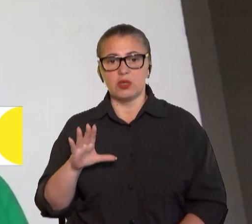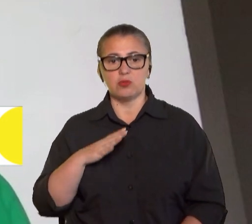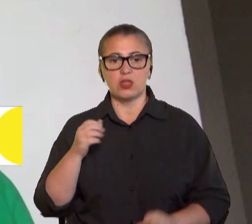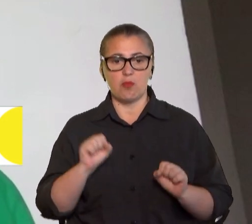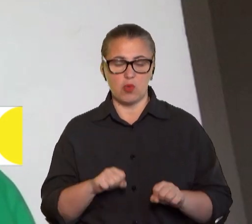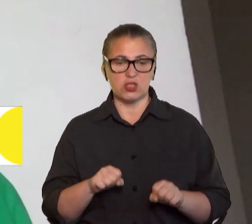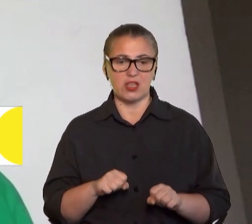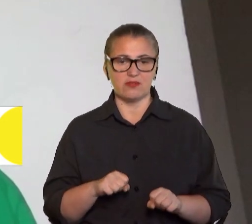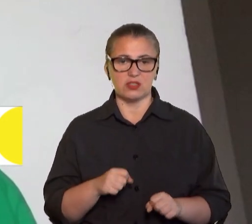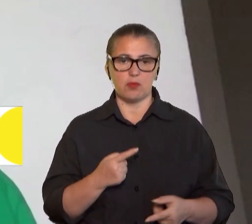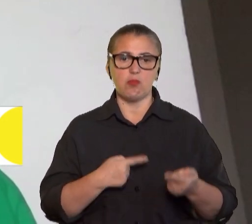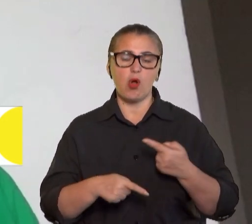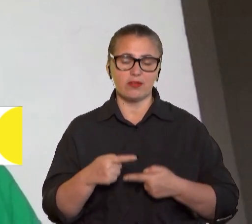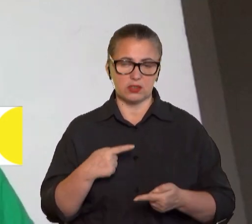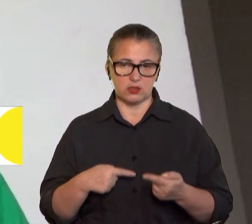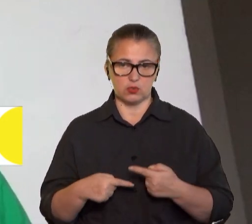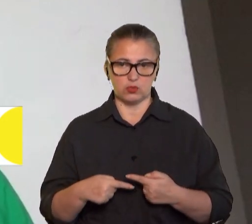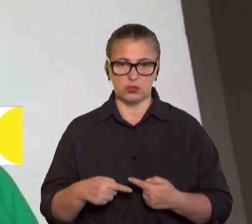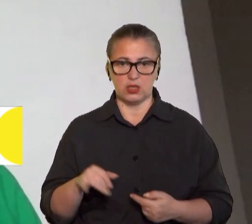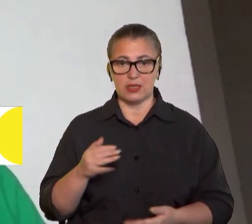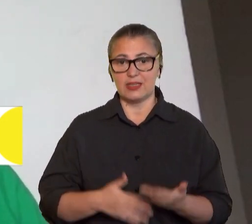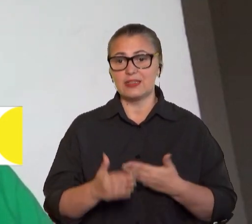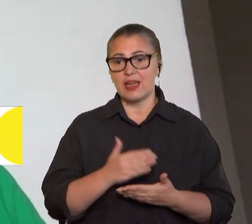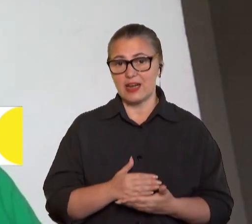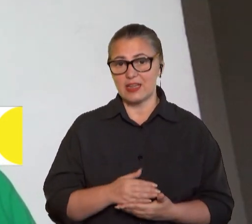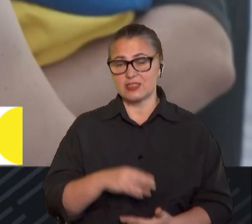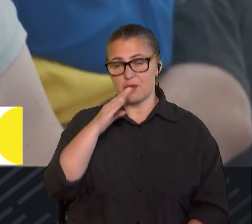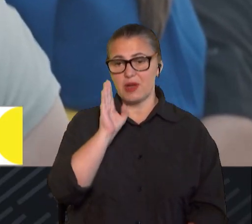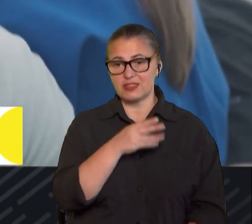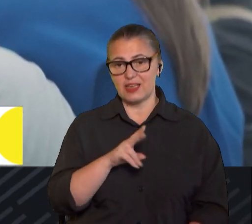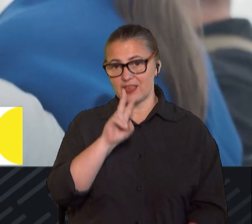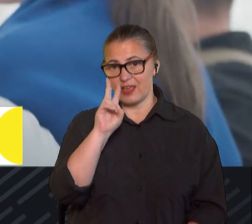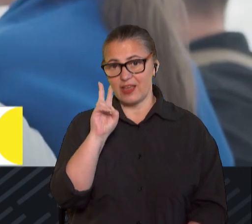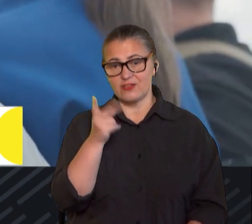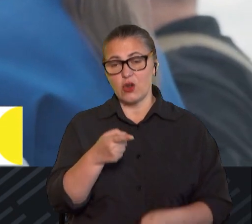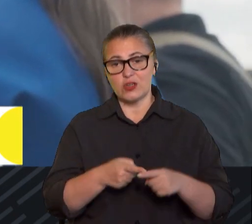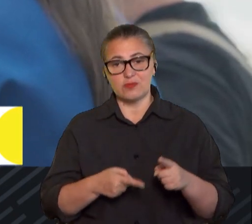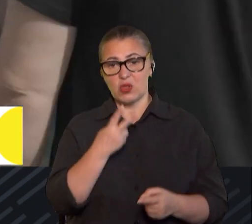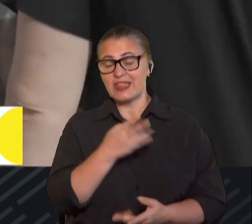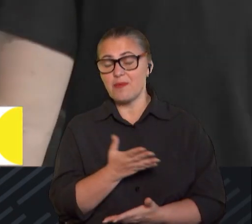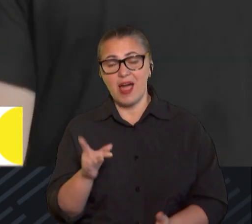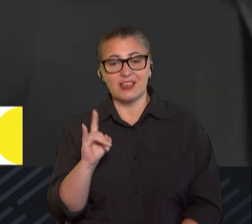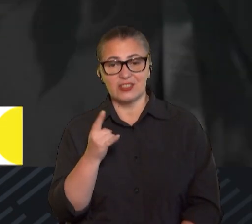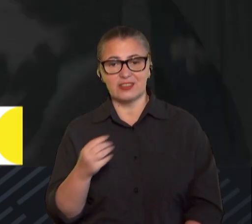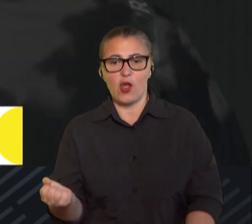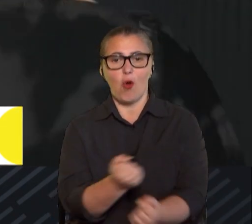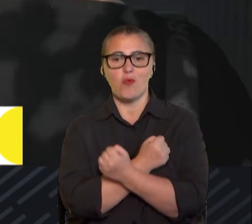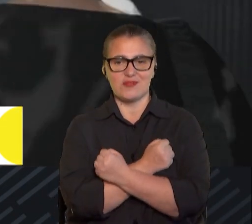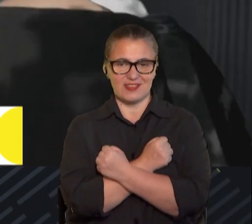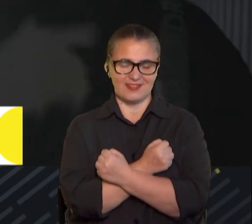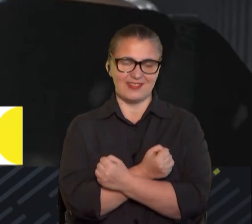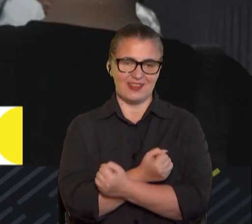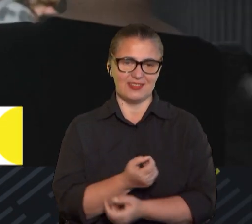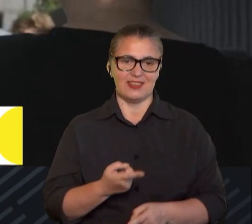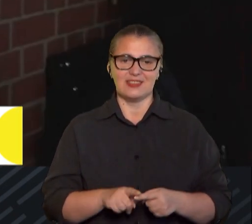все-таки повернутися. І нарешті батьки, які 2,5 роки не бачили свою дитину, обійняли. Ну, це було